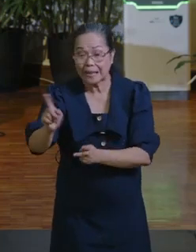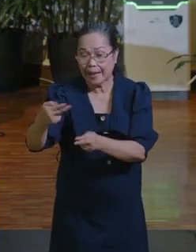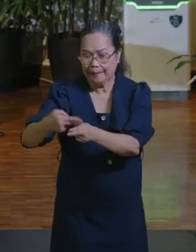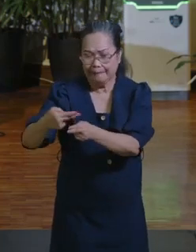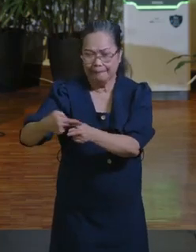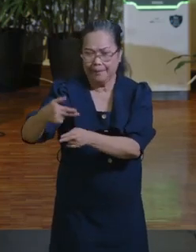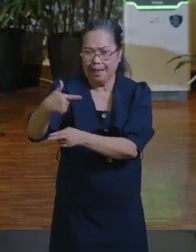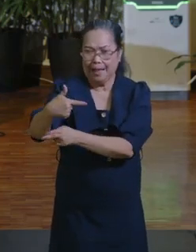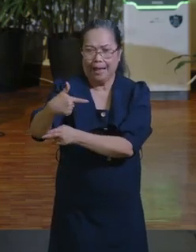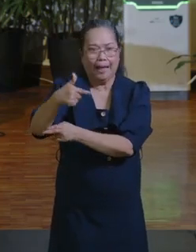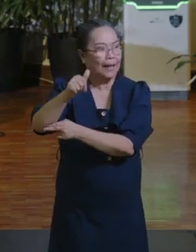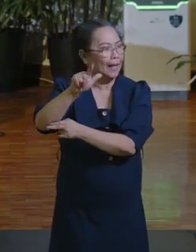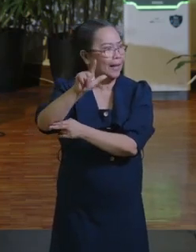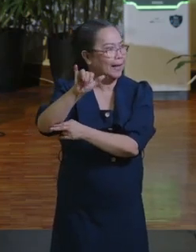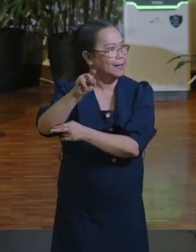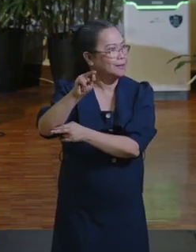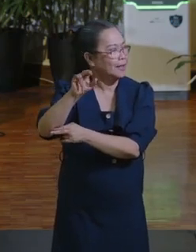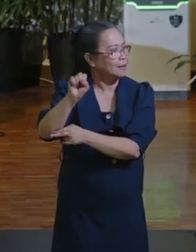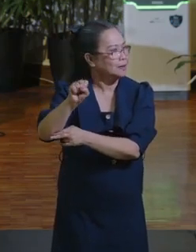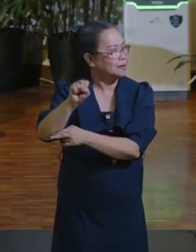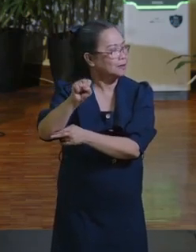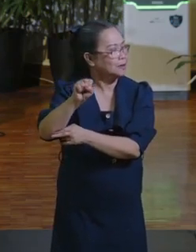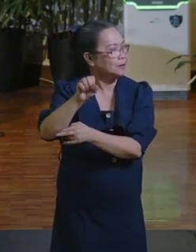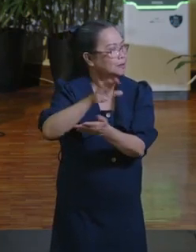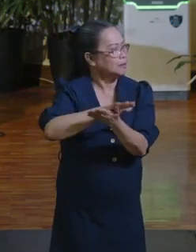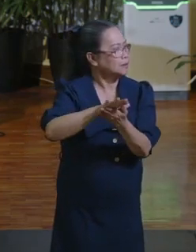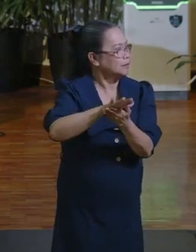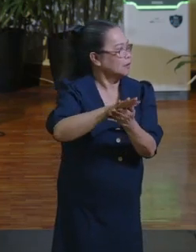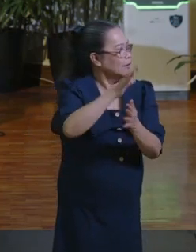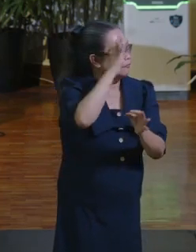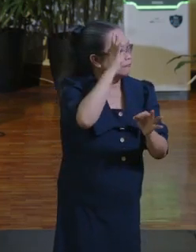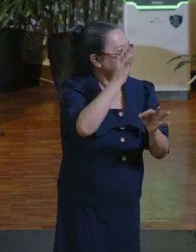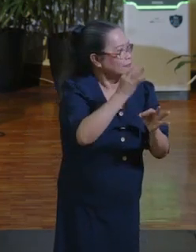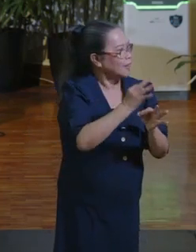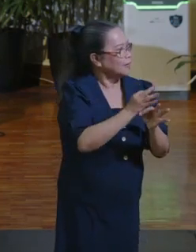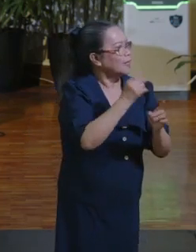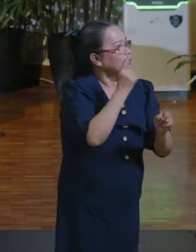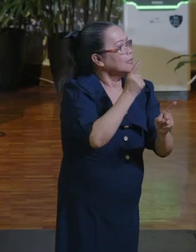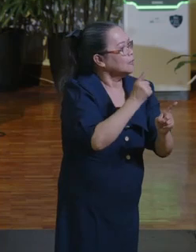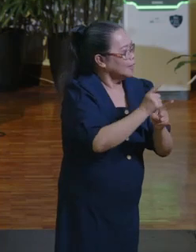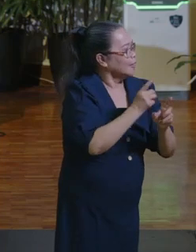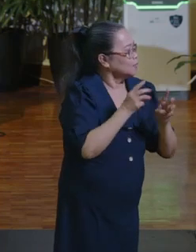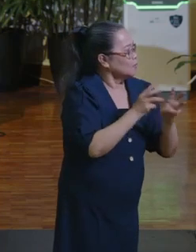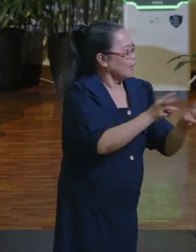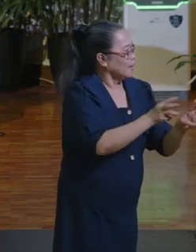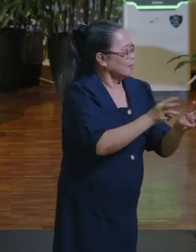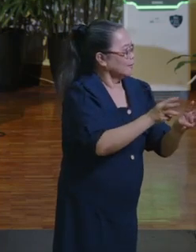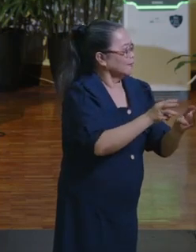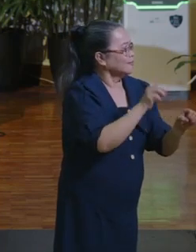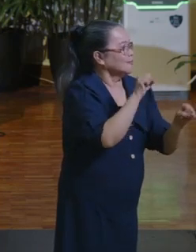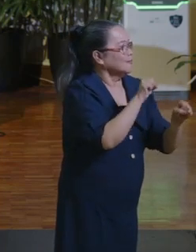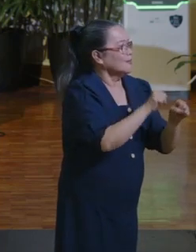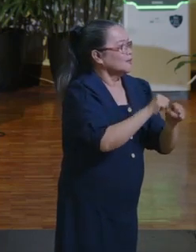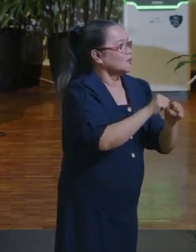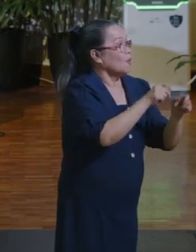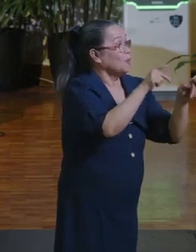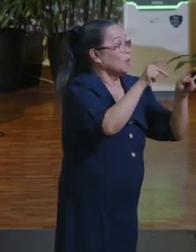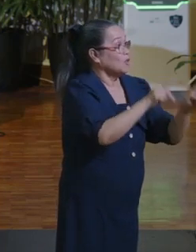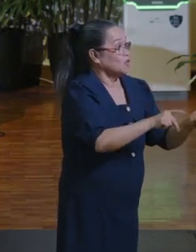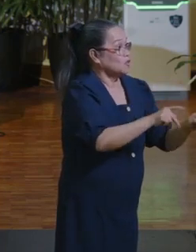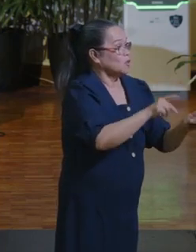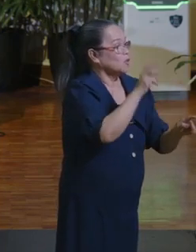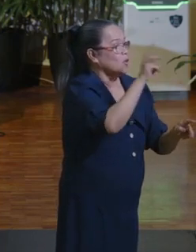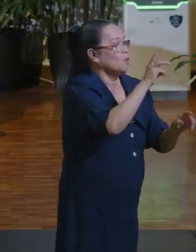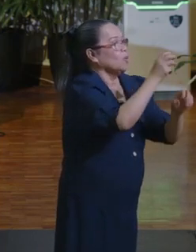ang justification by faith na tanging paraan para ang tao